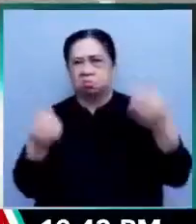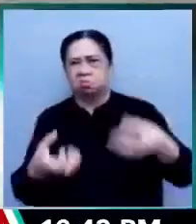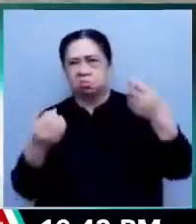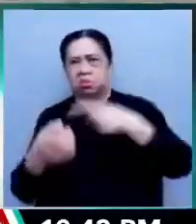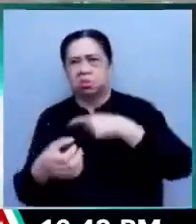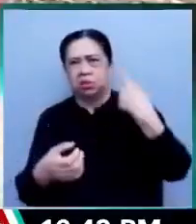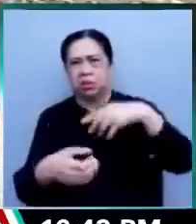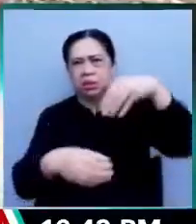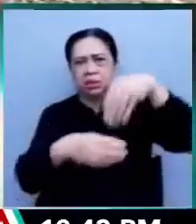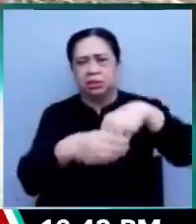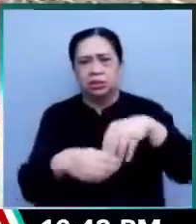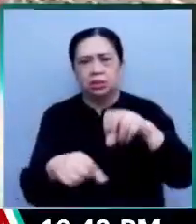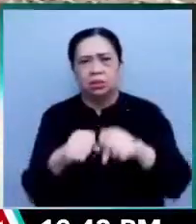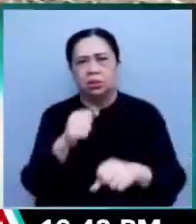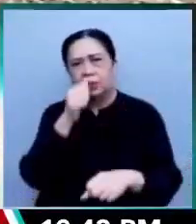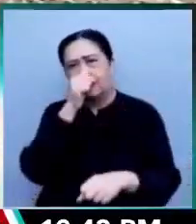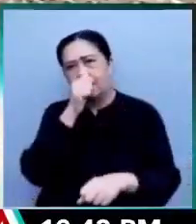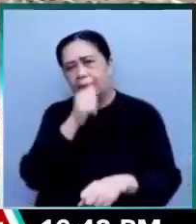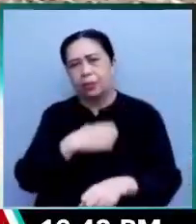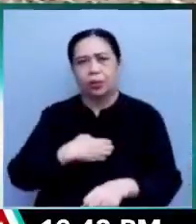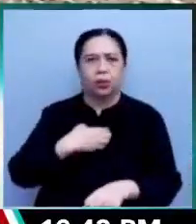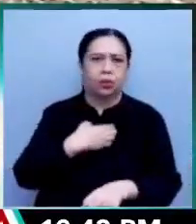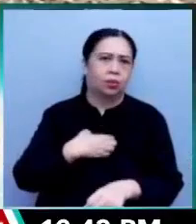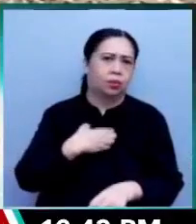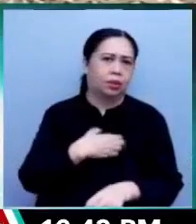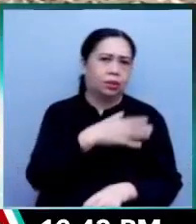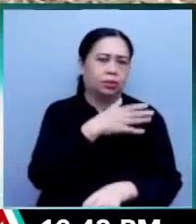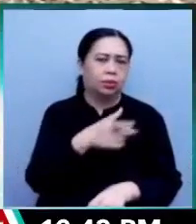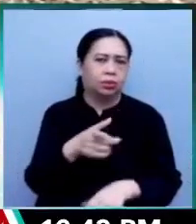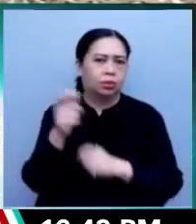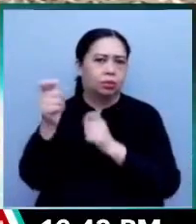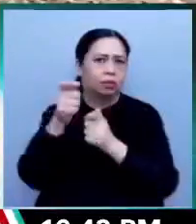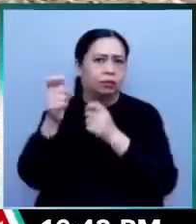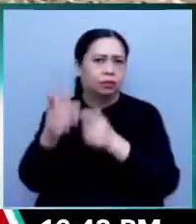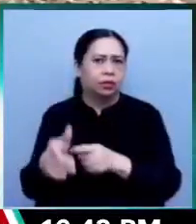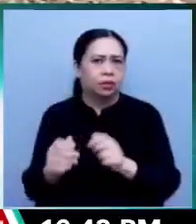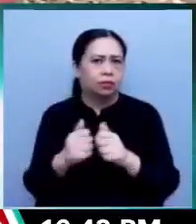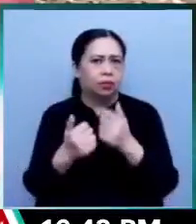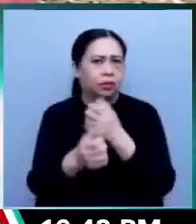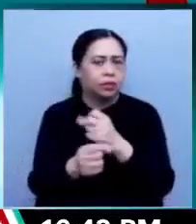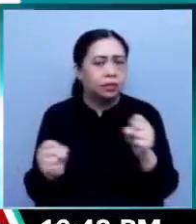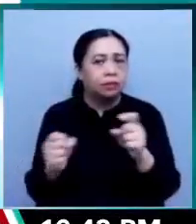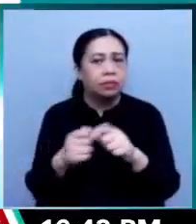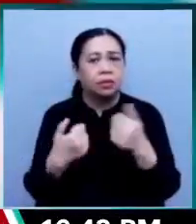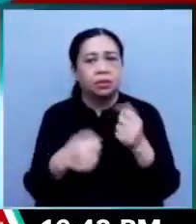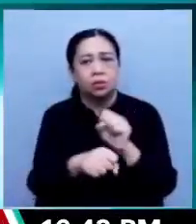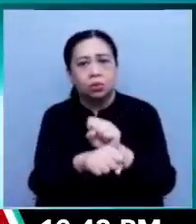Kaya dumadaing ang mga mangingisda para sa kanilang kaligtasan at kabuhayan.